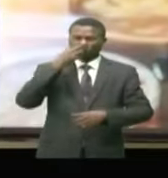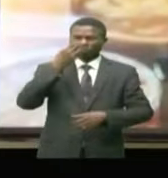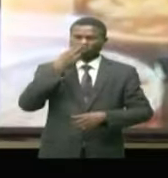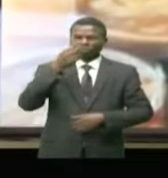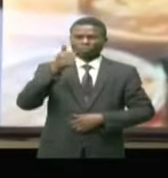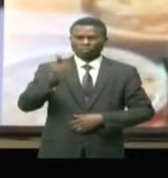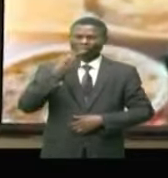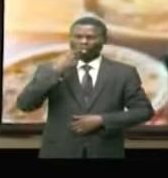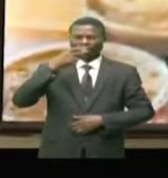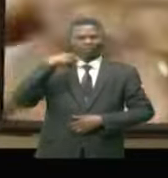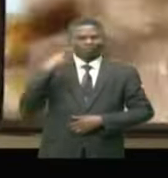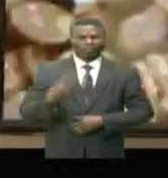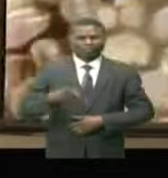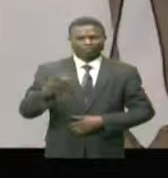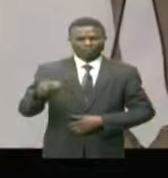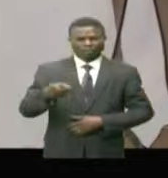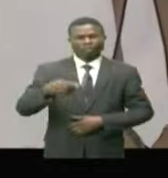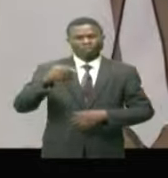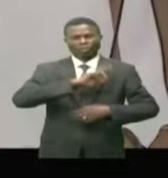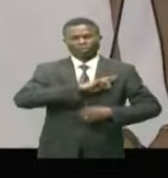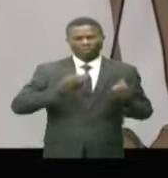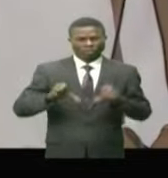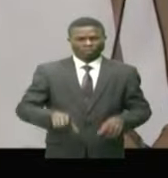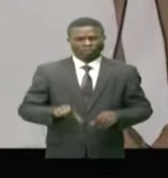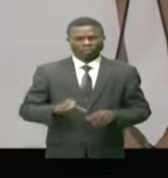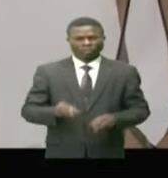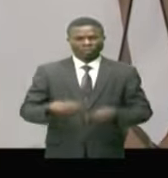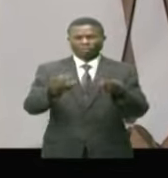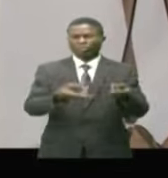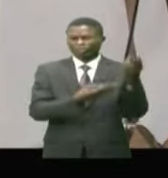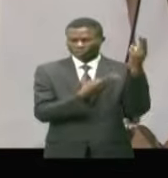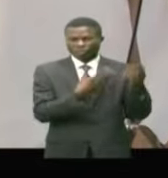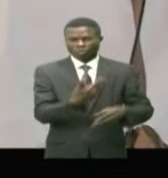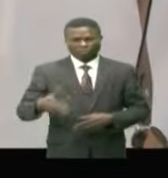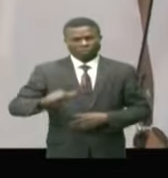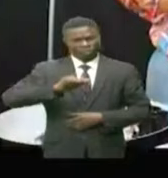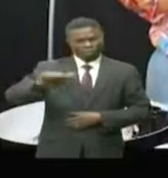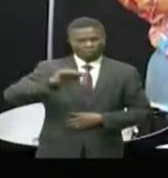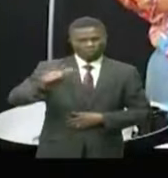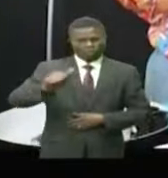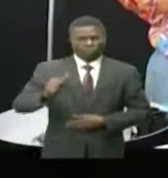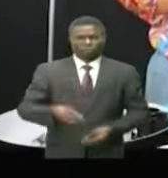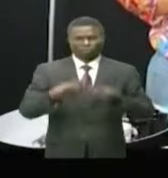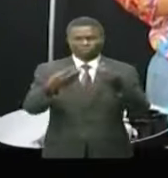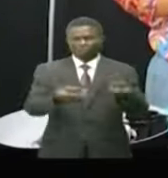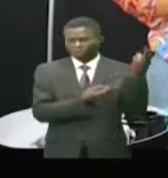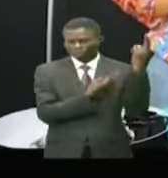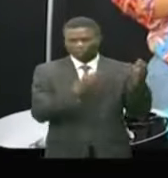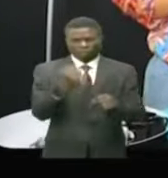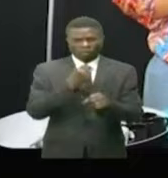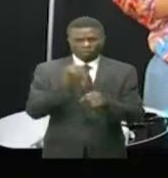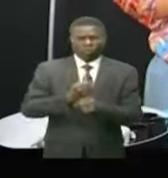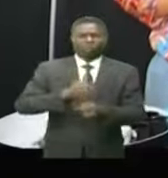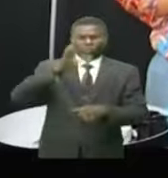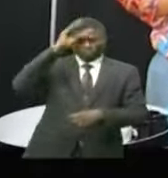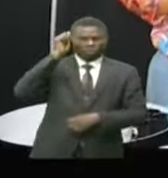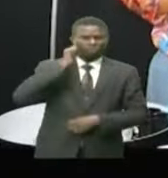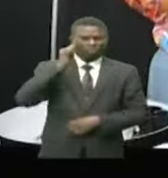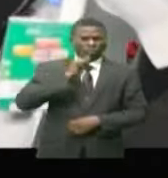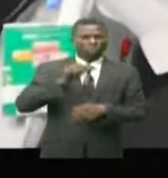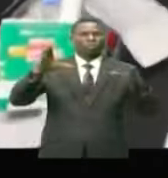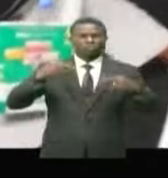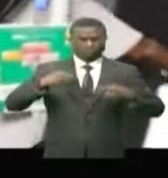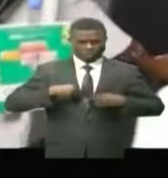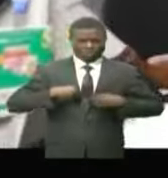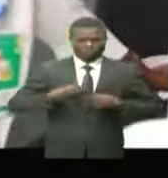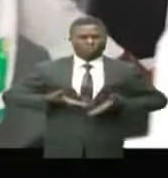goût naturel. La RDC est donc appelée à valoriser les produits de ses terres, valoriser le travail de ses fils et filles qui ont accepté de